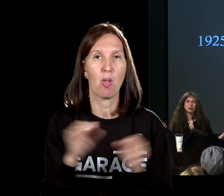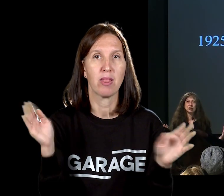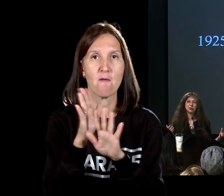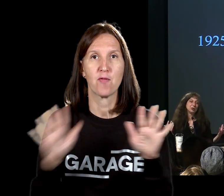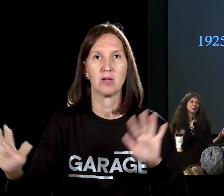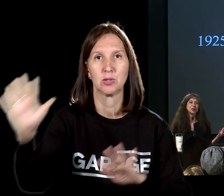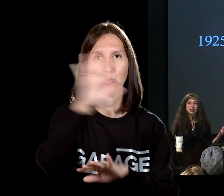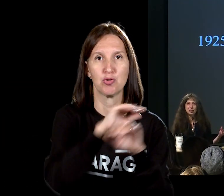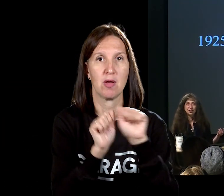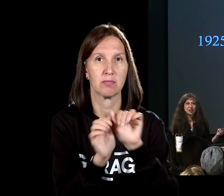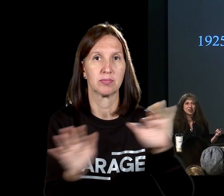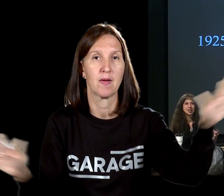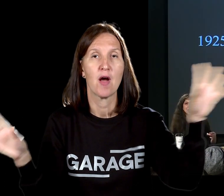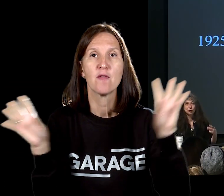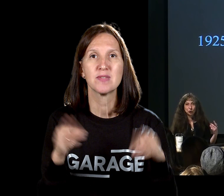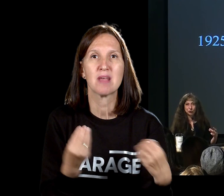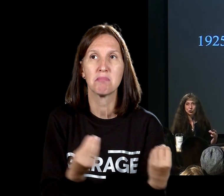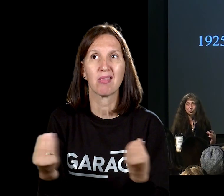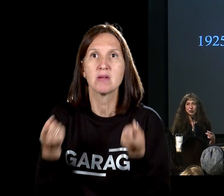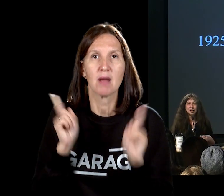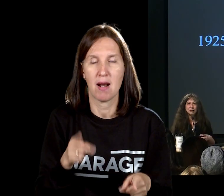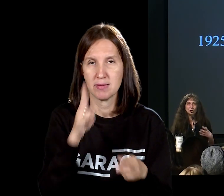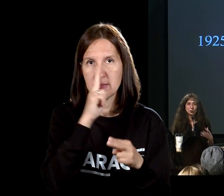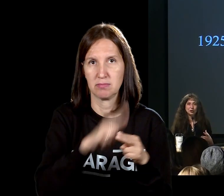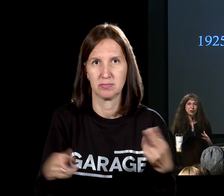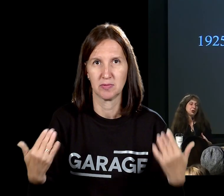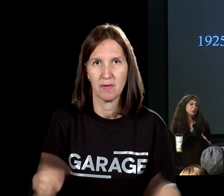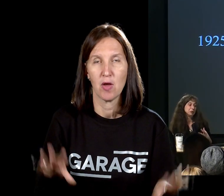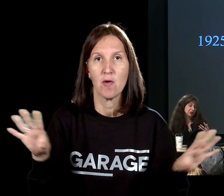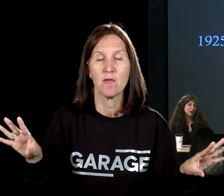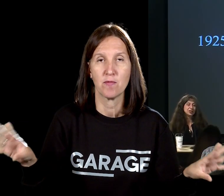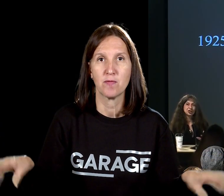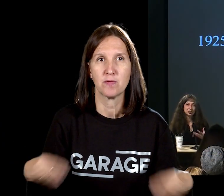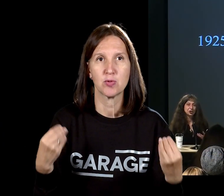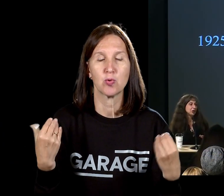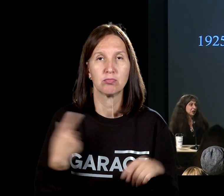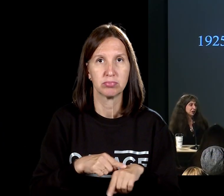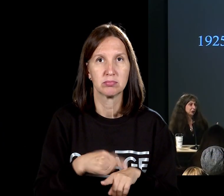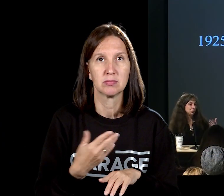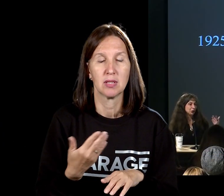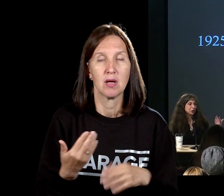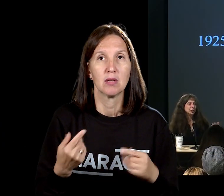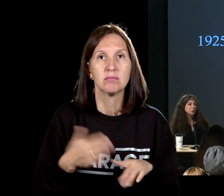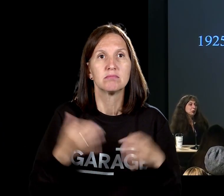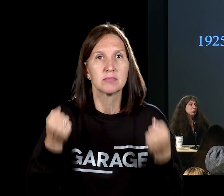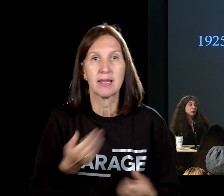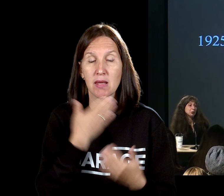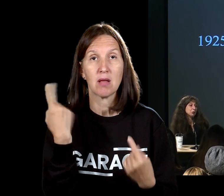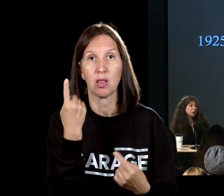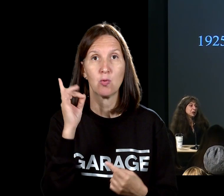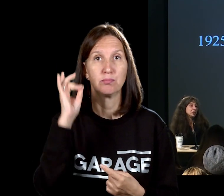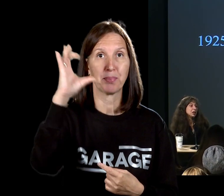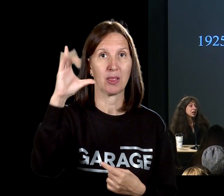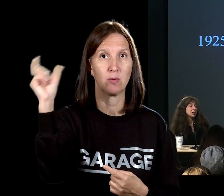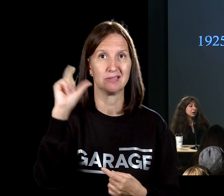воздушное распылка, где вся материальная реальность, все весомое, все обладающее силой тяжести исчезло. Осталось только одно синее пятно, под